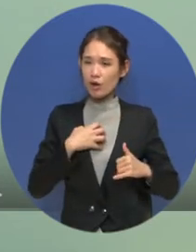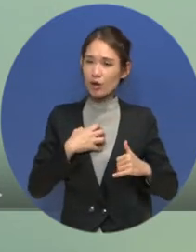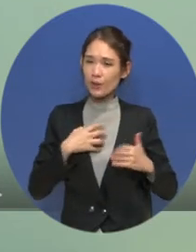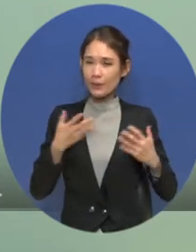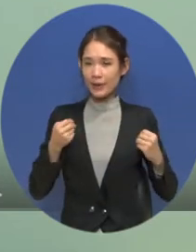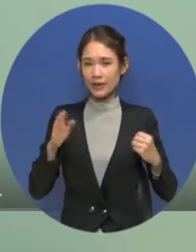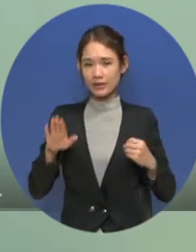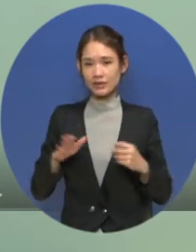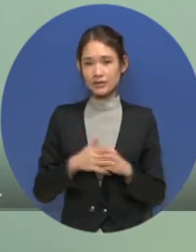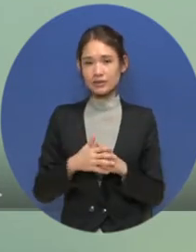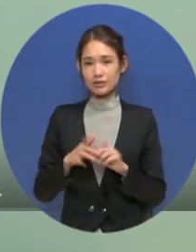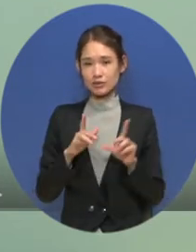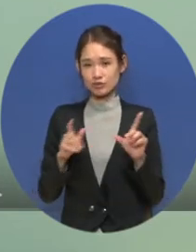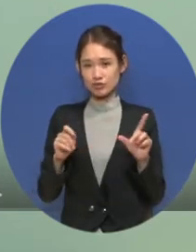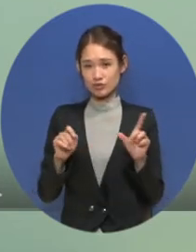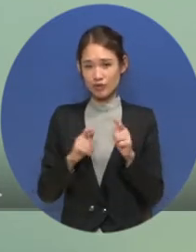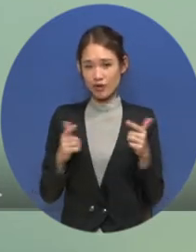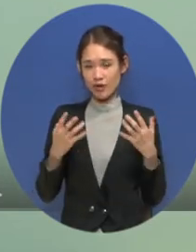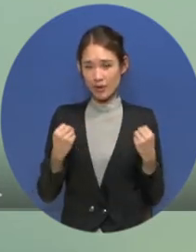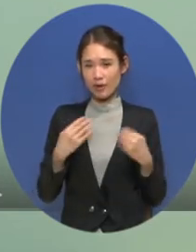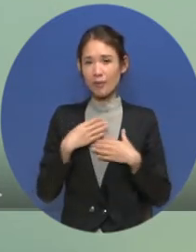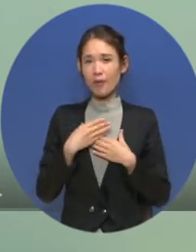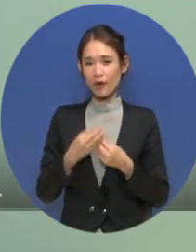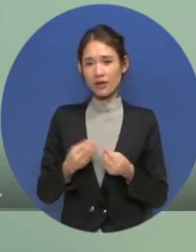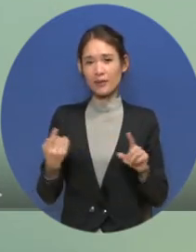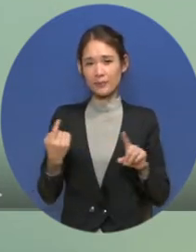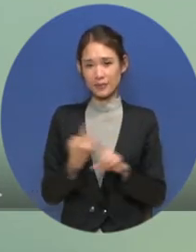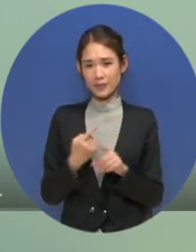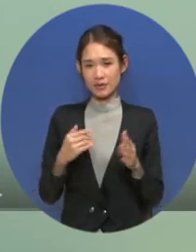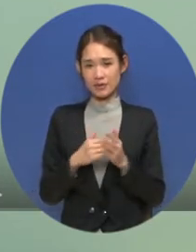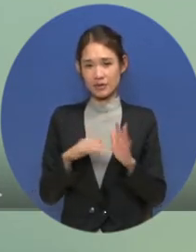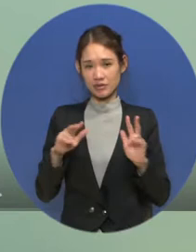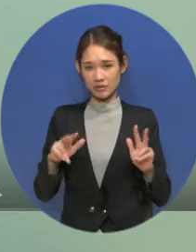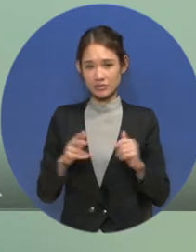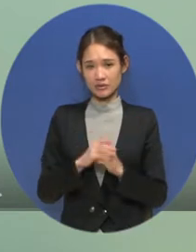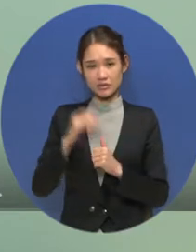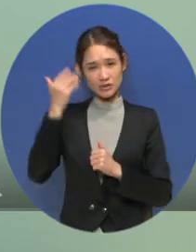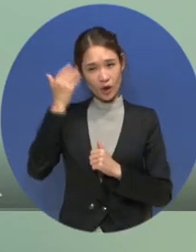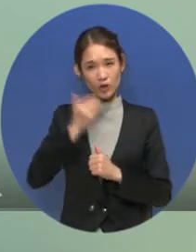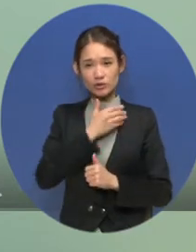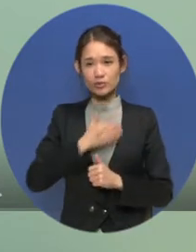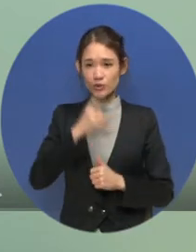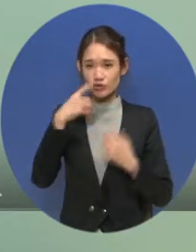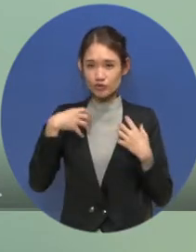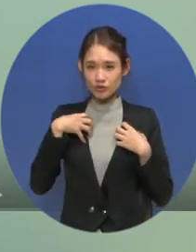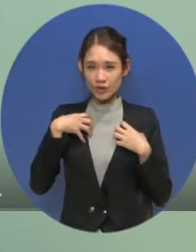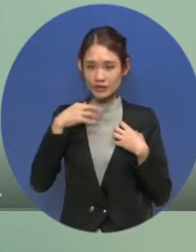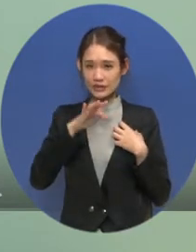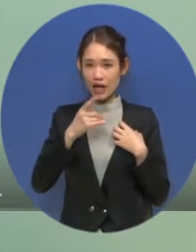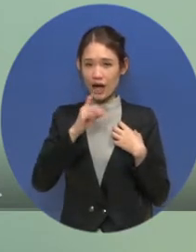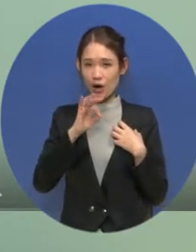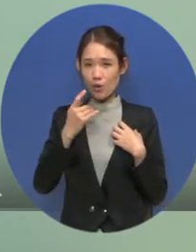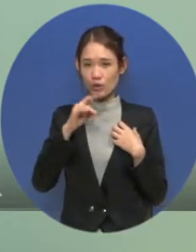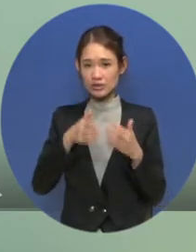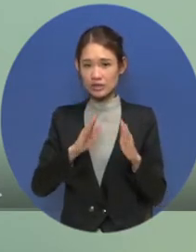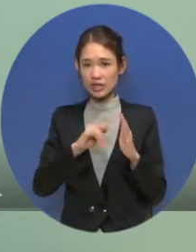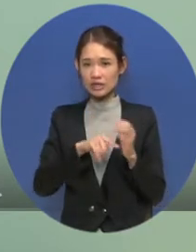했었는데요. 그런 부분에서 많이 편해졌습니다. 지금 영등포구청에서 이제 차오름이라는 게 생긴